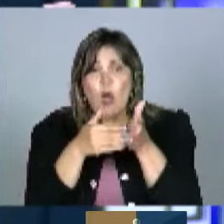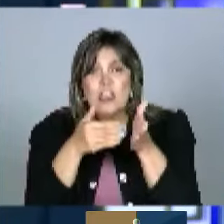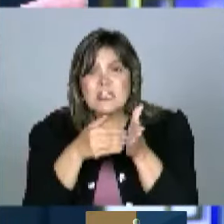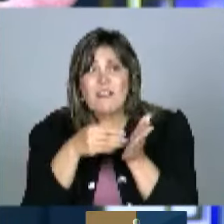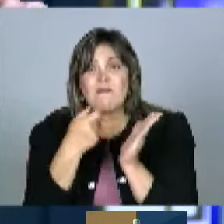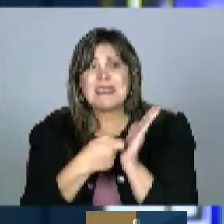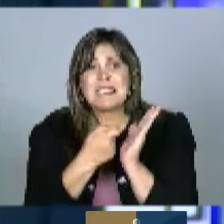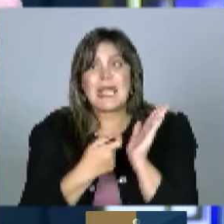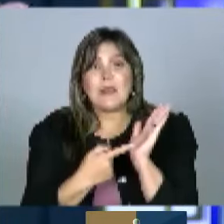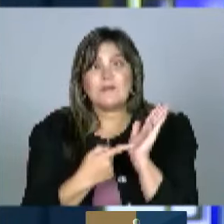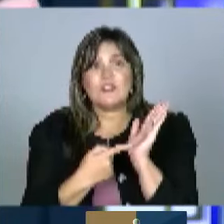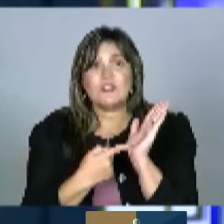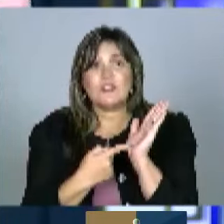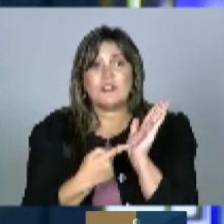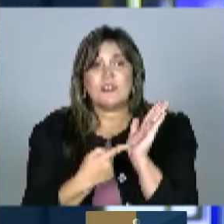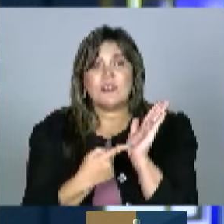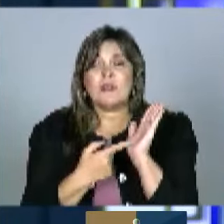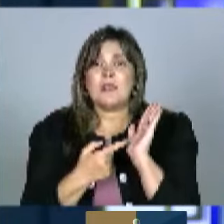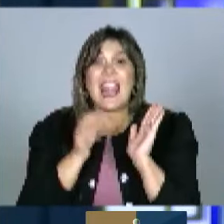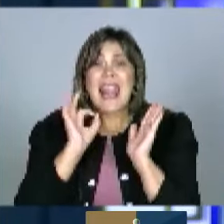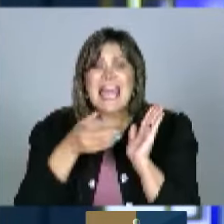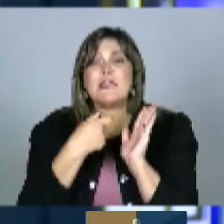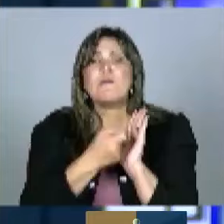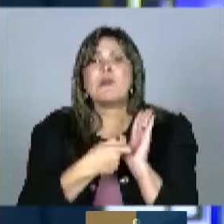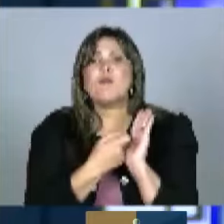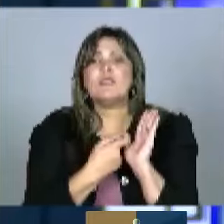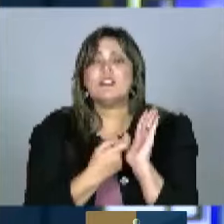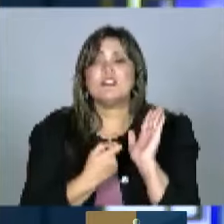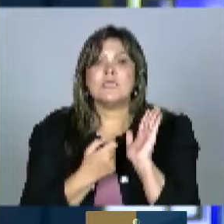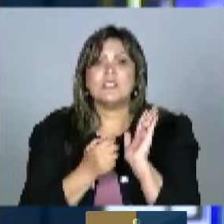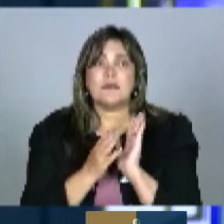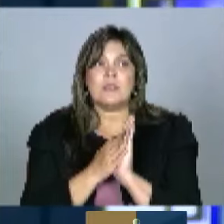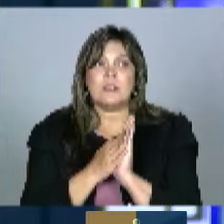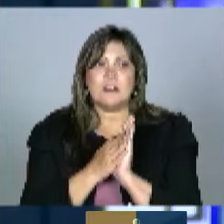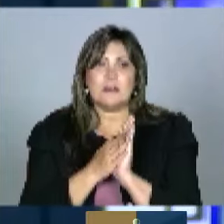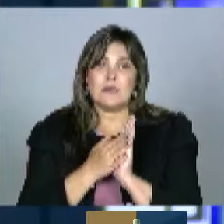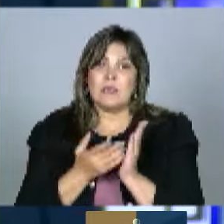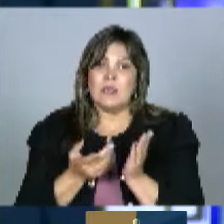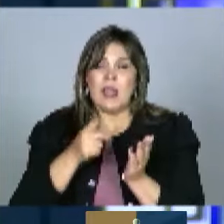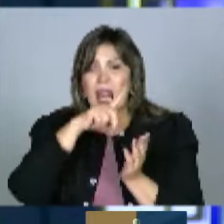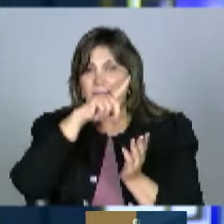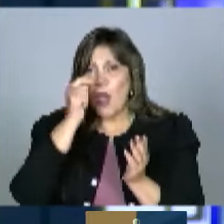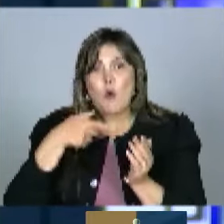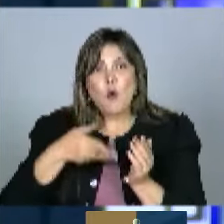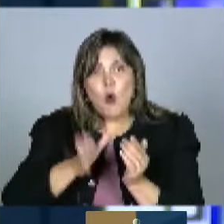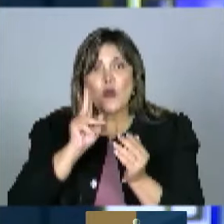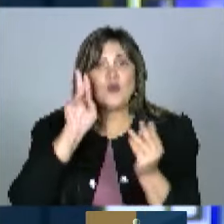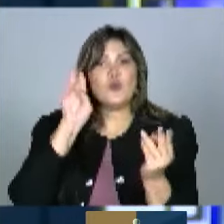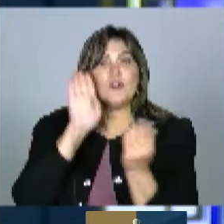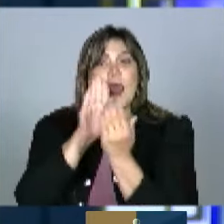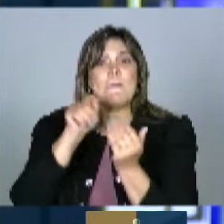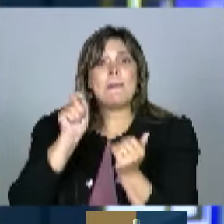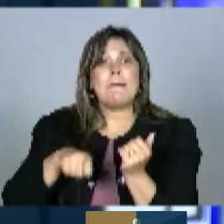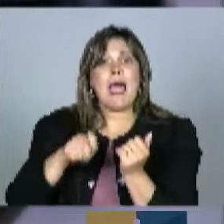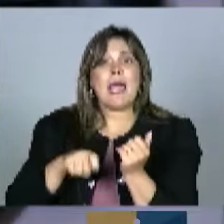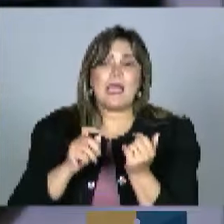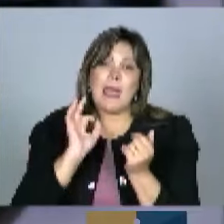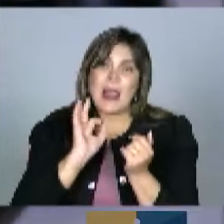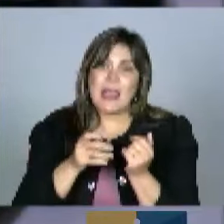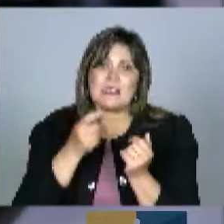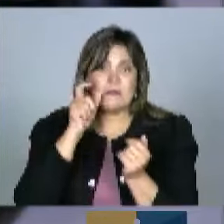ايه اللي يثبت ان هو الموظف استلامها لما اجي اقضيه او اشتكيه تمام طيب الشق